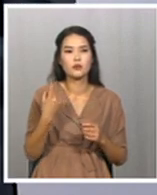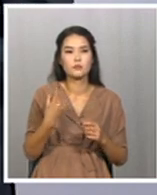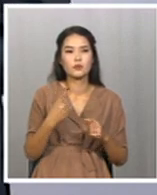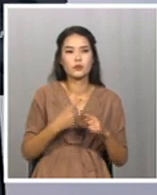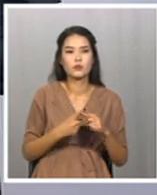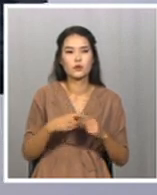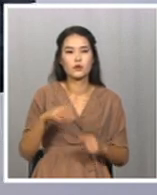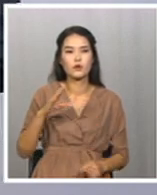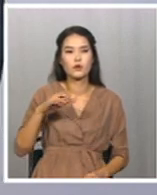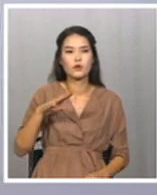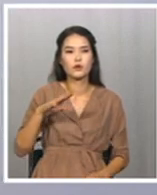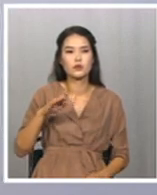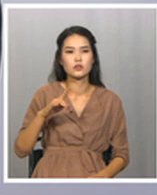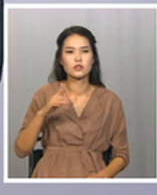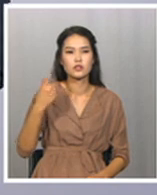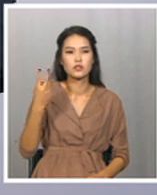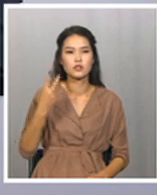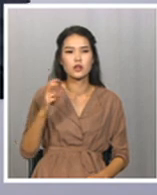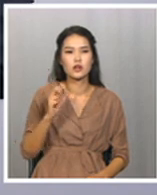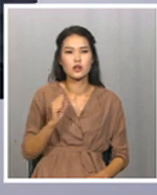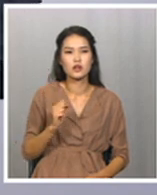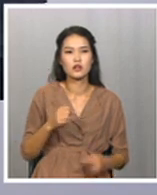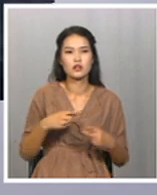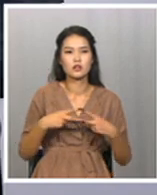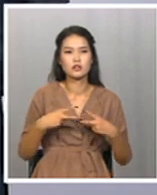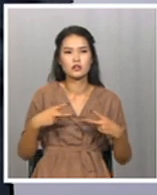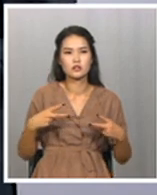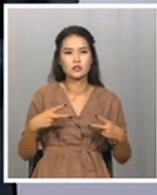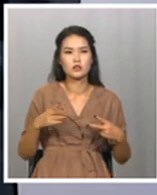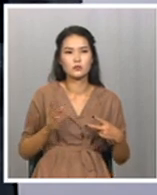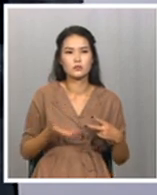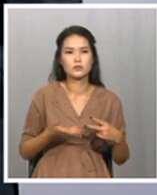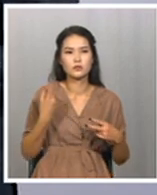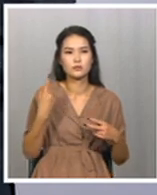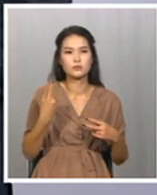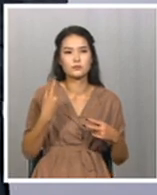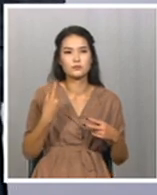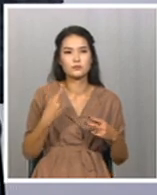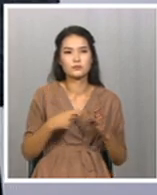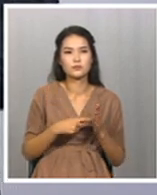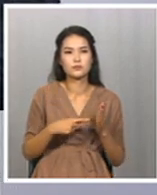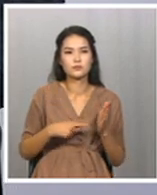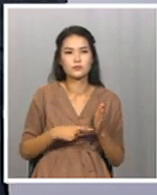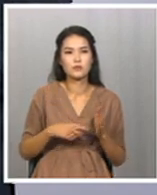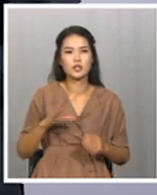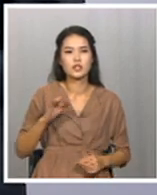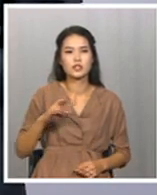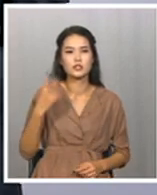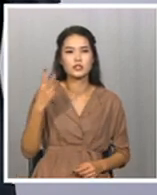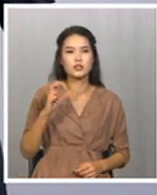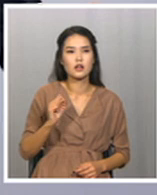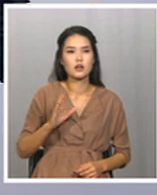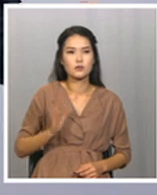1-ге тең, қосу косинус квадрат альфа бөлінген синус квадрат альфа катагенс квадрат альфа тең 1 бөлінген синус